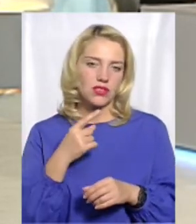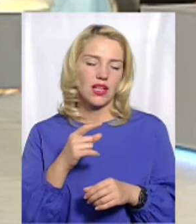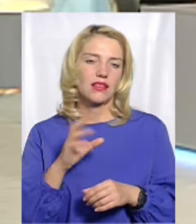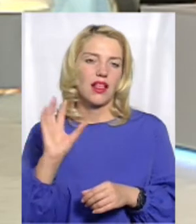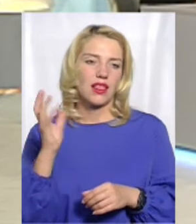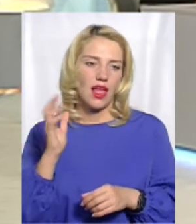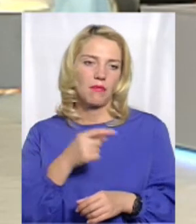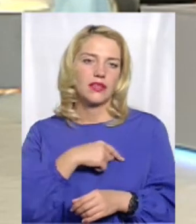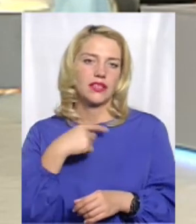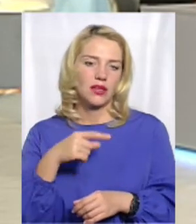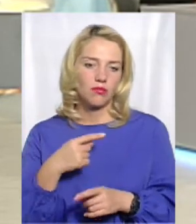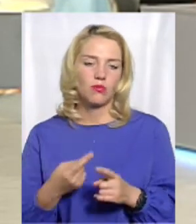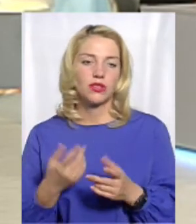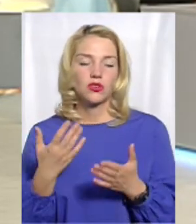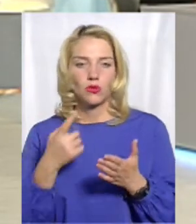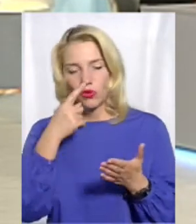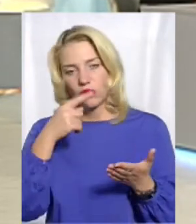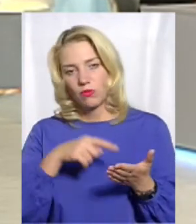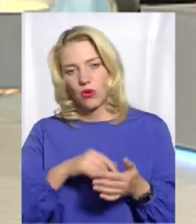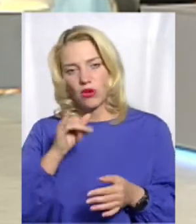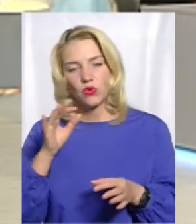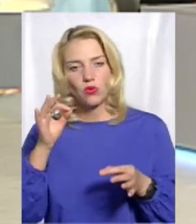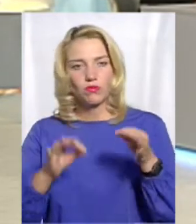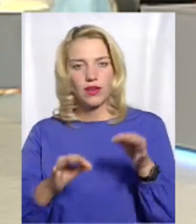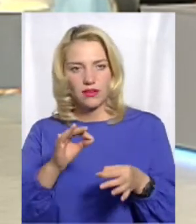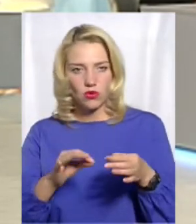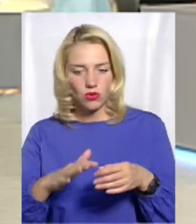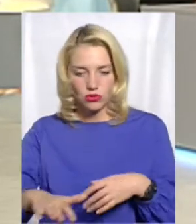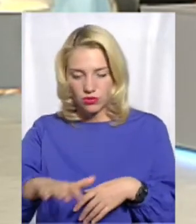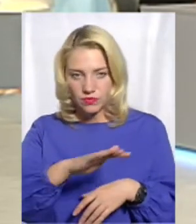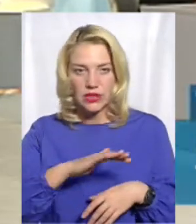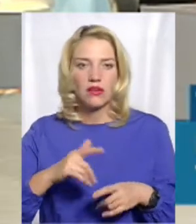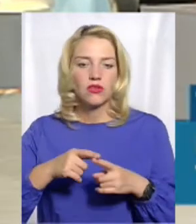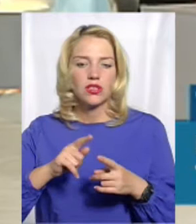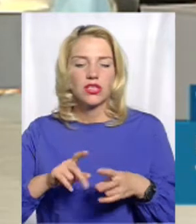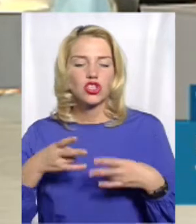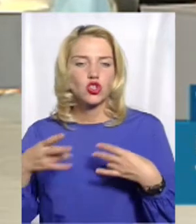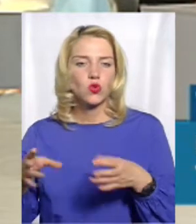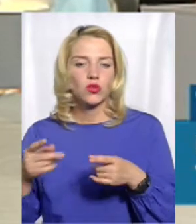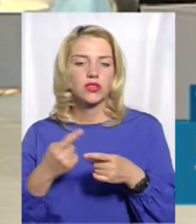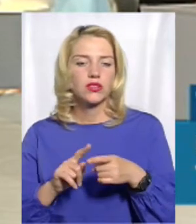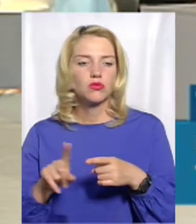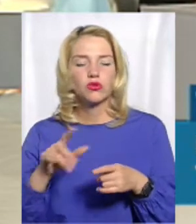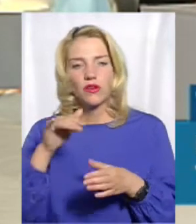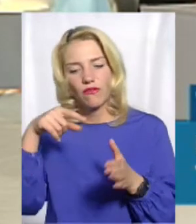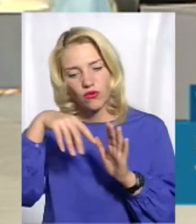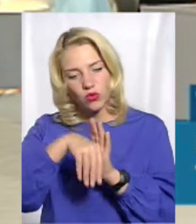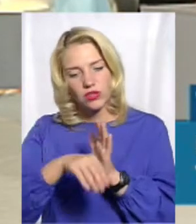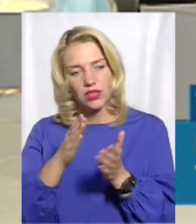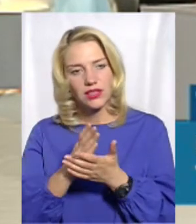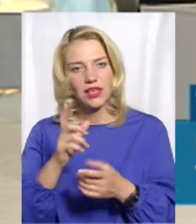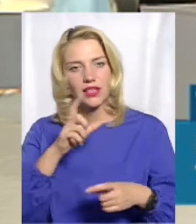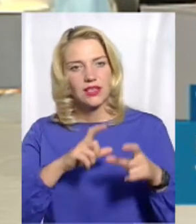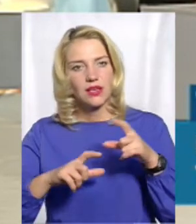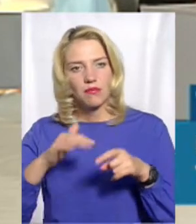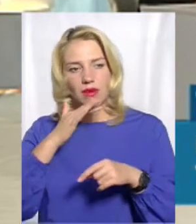лампи, термометри, якщо вони потрапляють в наше навколишнє середовище, вони не шкодять йому безпосередньо тим, що вони містять багато сполук собі